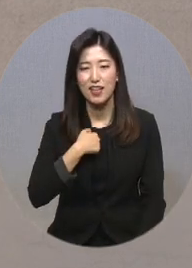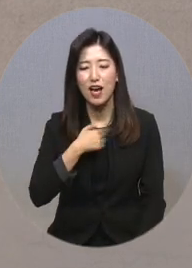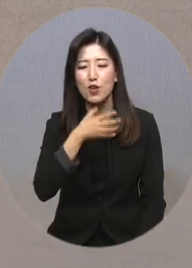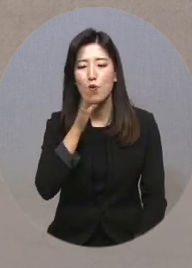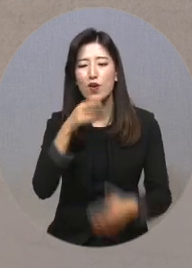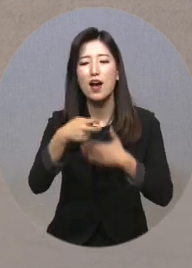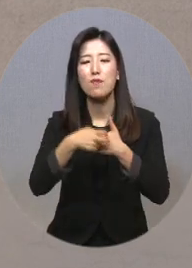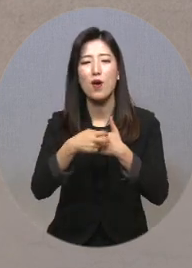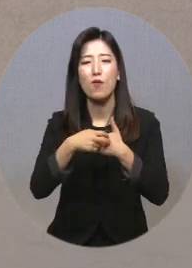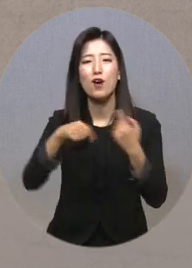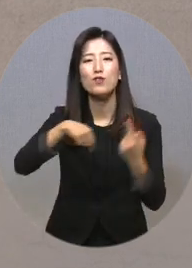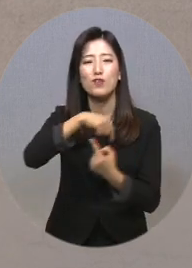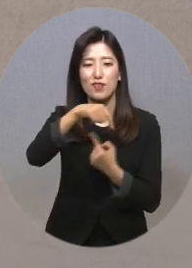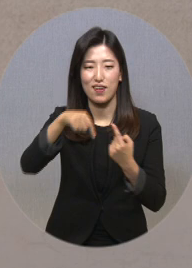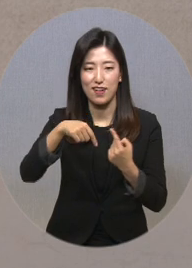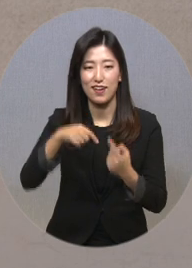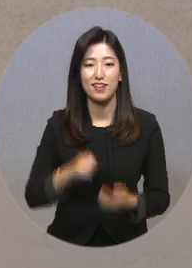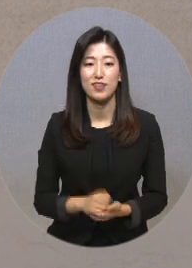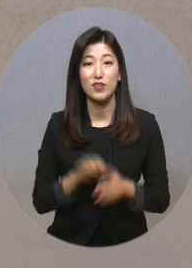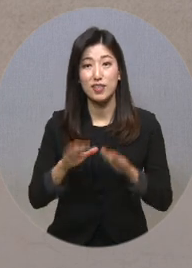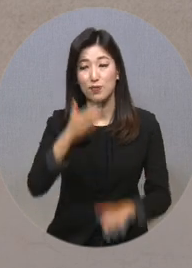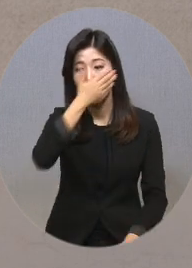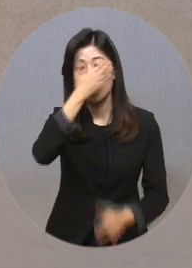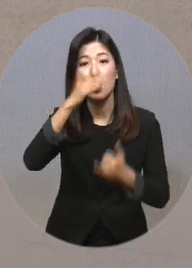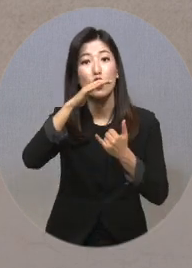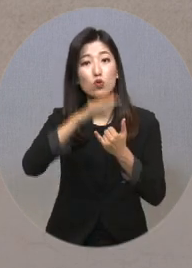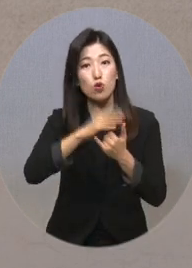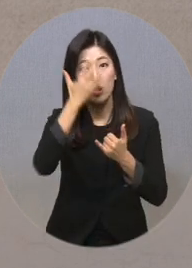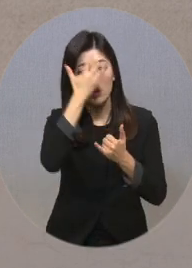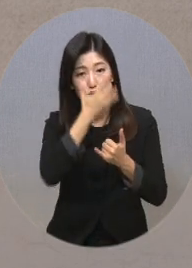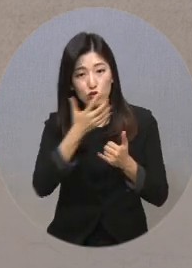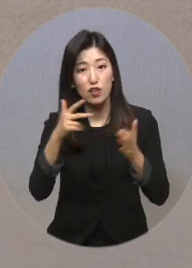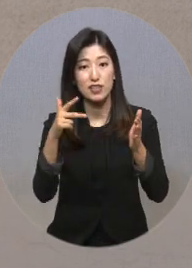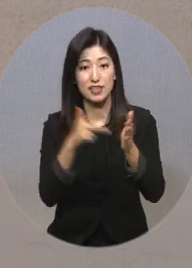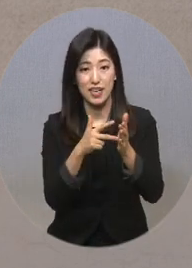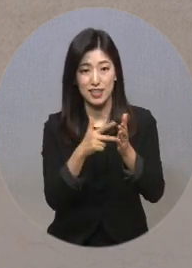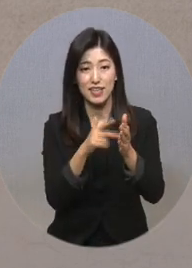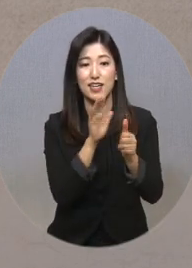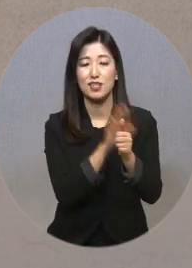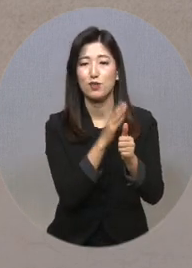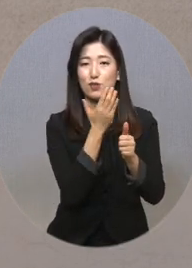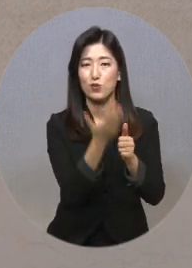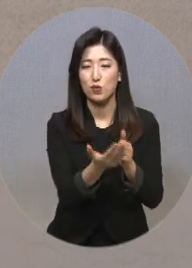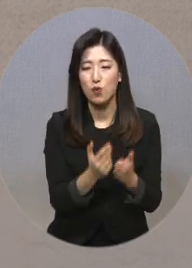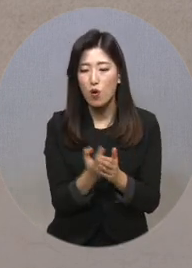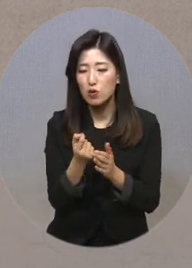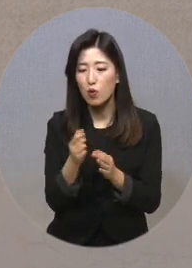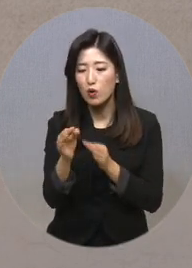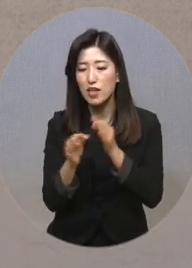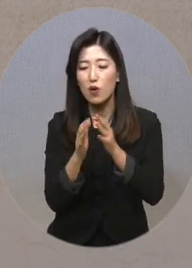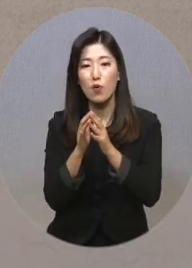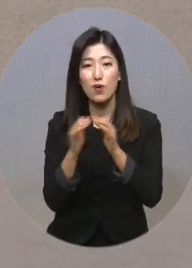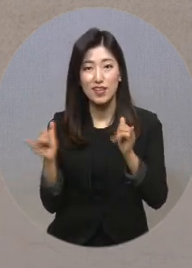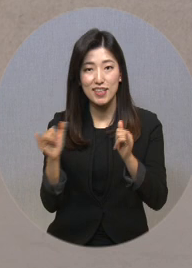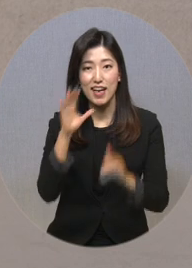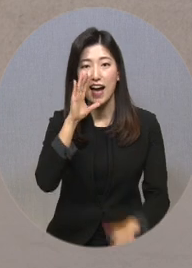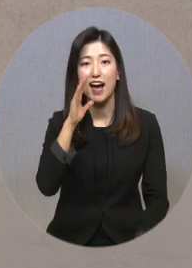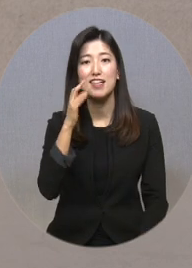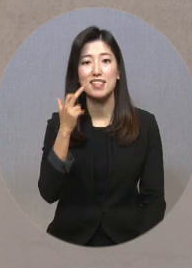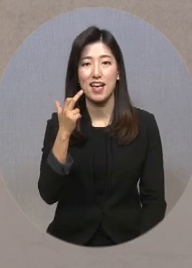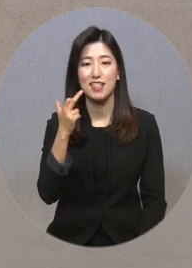청소년 후원단체인 오나후원이 자문위원과 소상공인 아산시